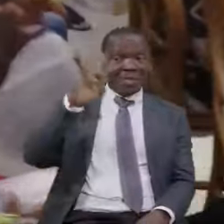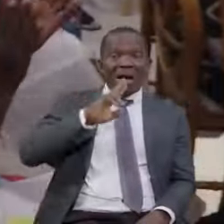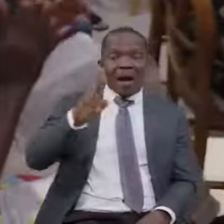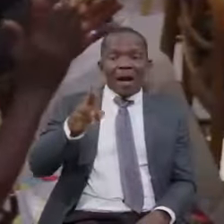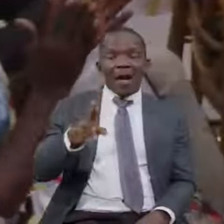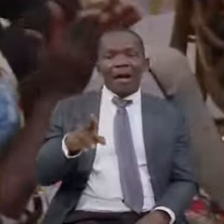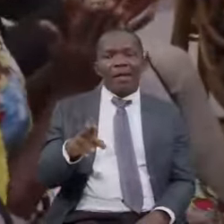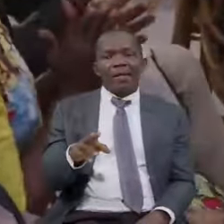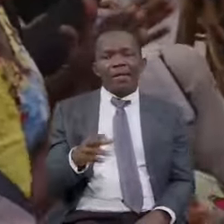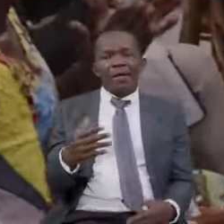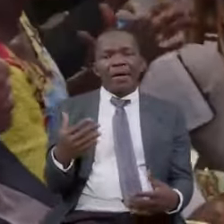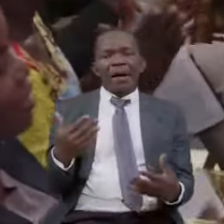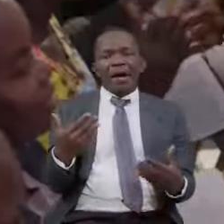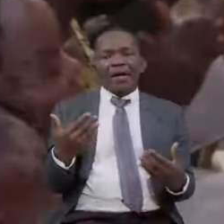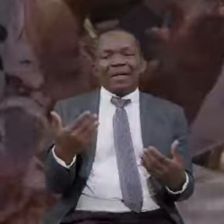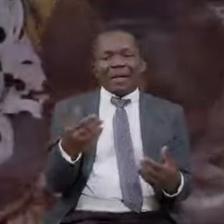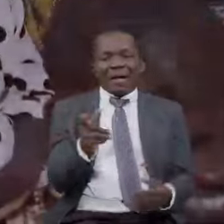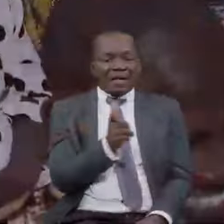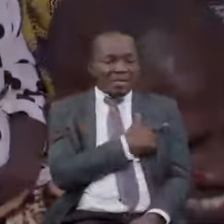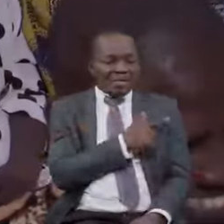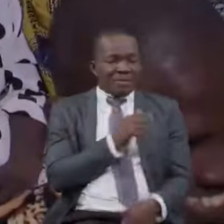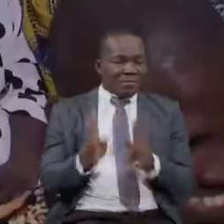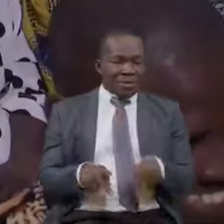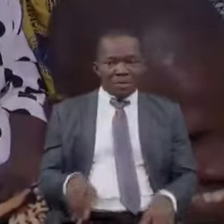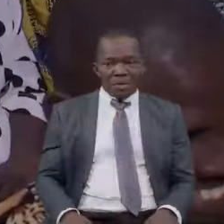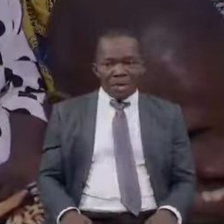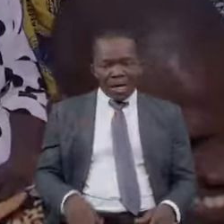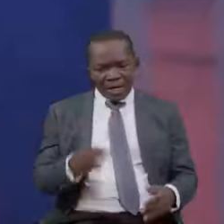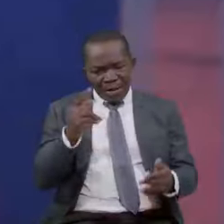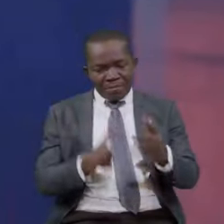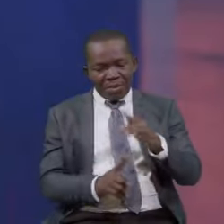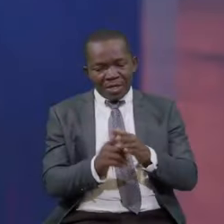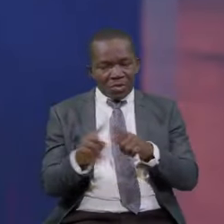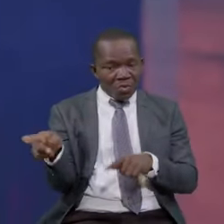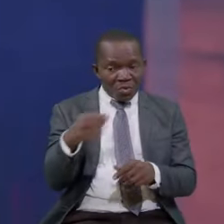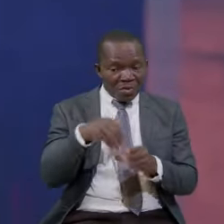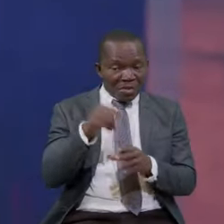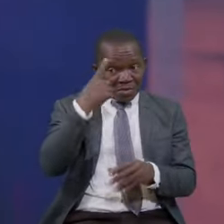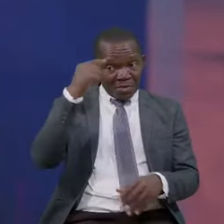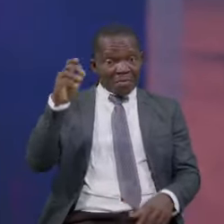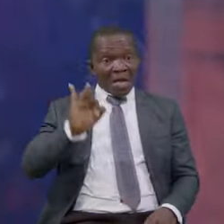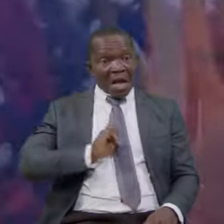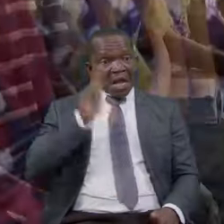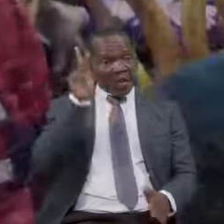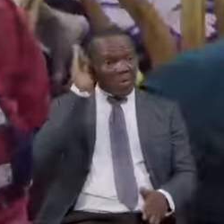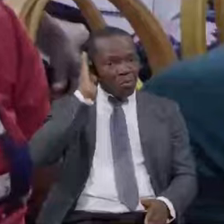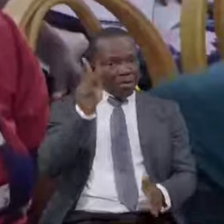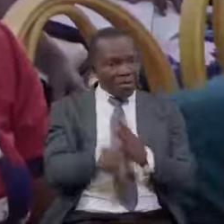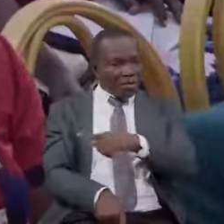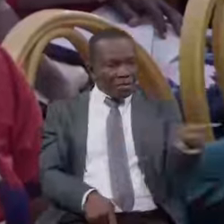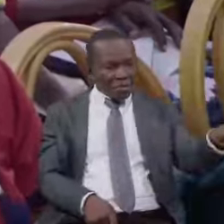et on dit je vais t'achever dit quand on se réveillera